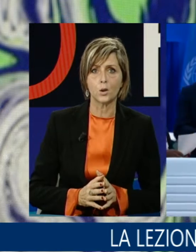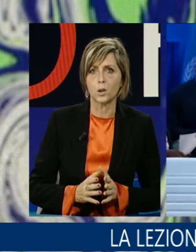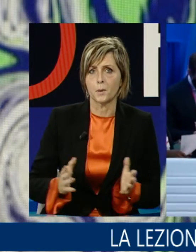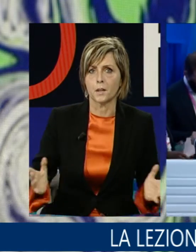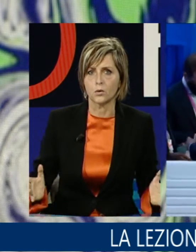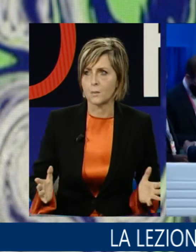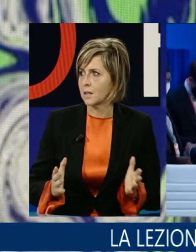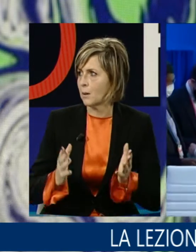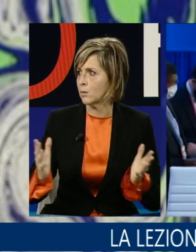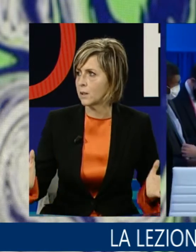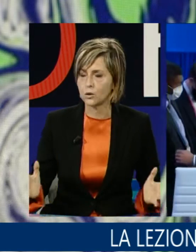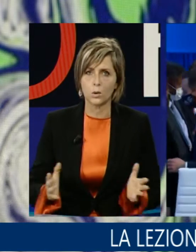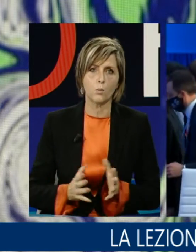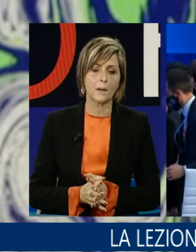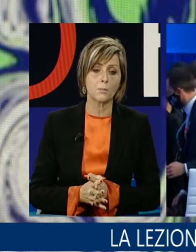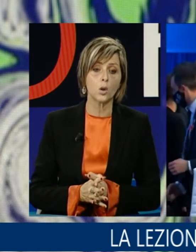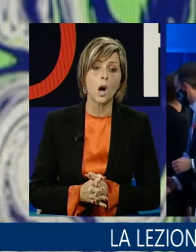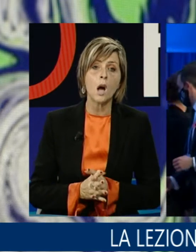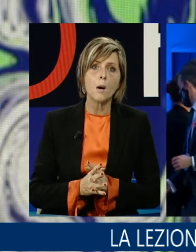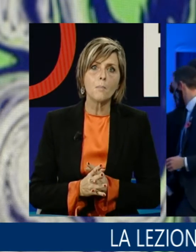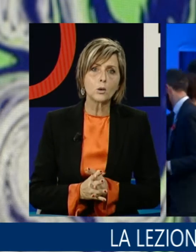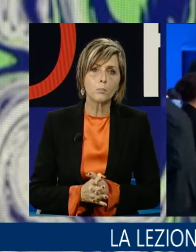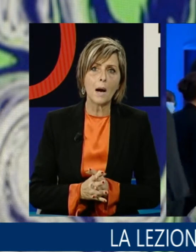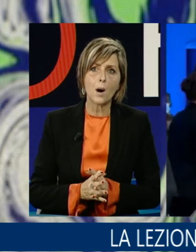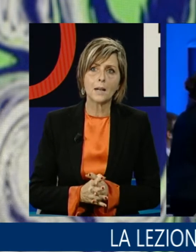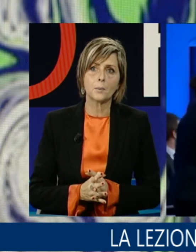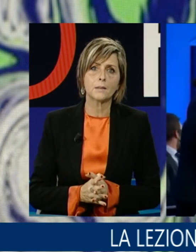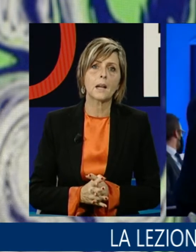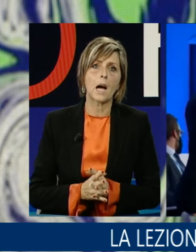la regione, perché giustamente abbiamo una regione con un patrimonio, certo. Ma